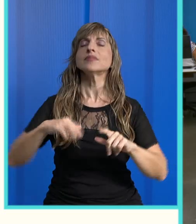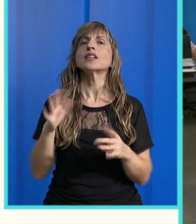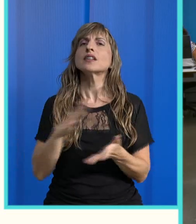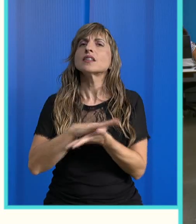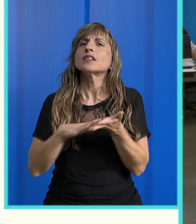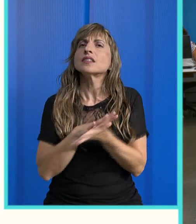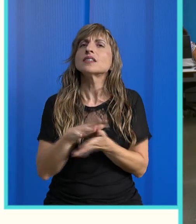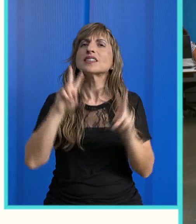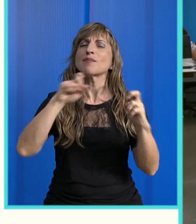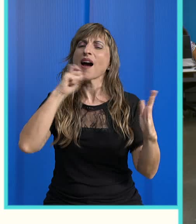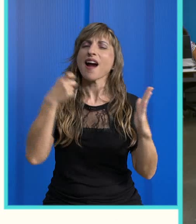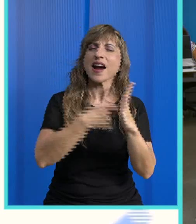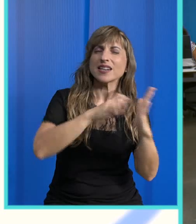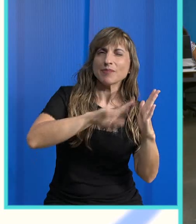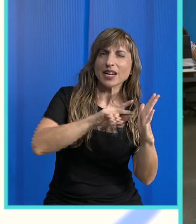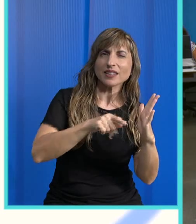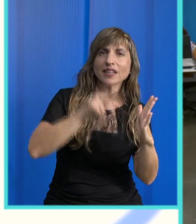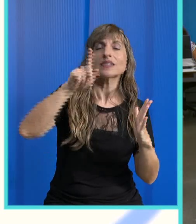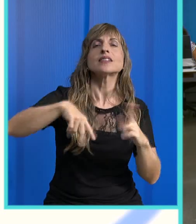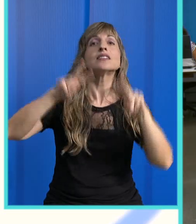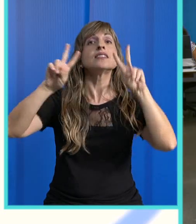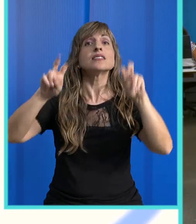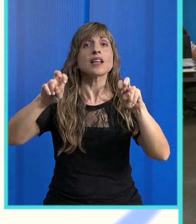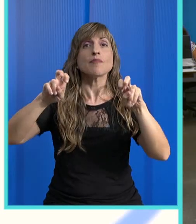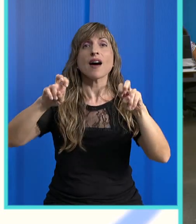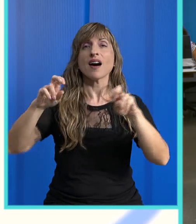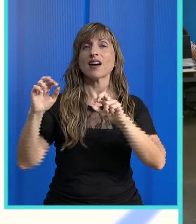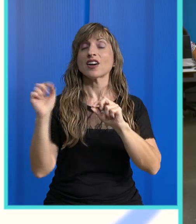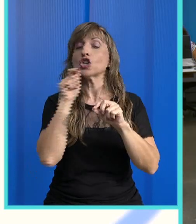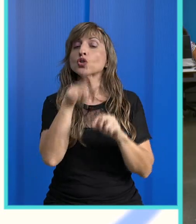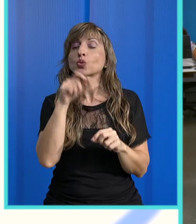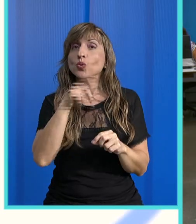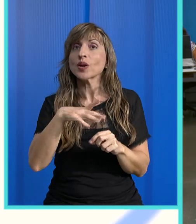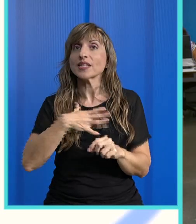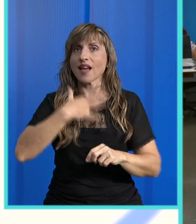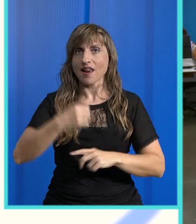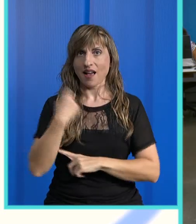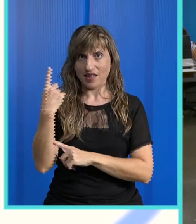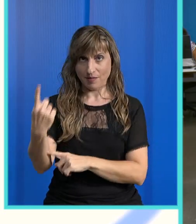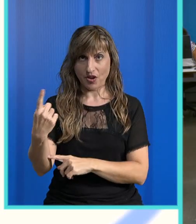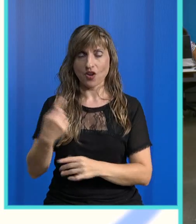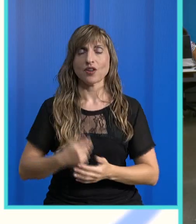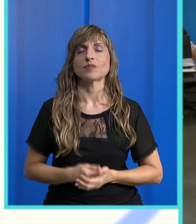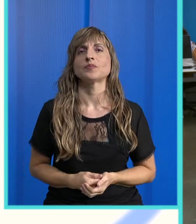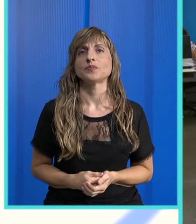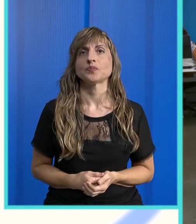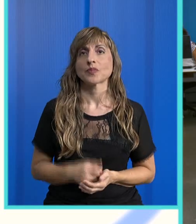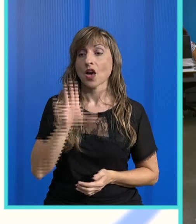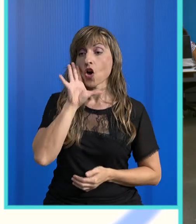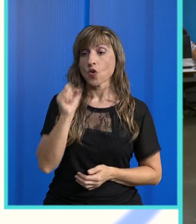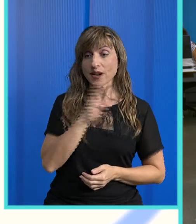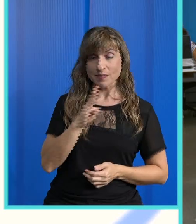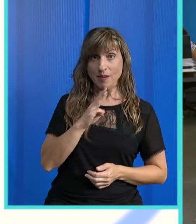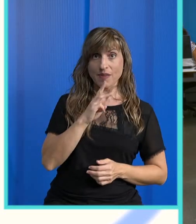criminalitat de Badalona i també entorn de la polèmica dels darrers tuits de l'alcalde Xavier García Albiol. Mentre que el govern del PP